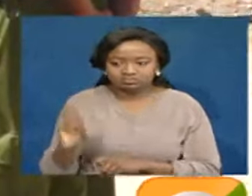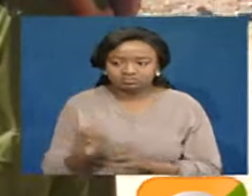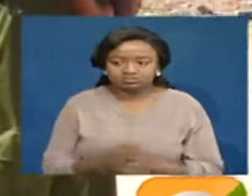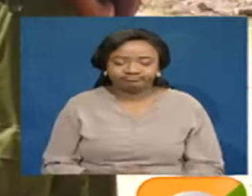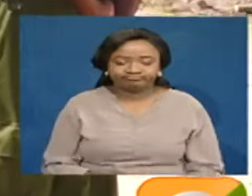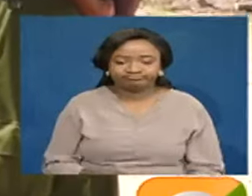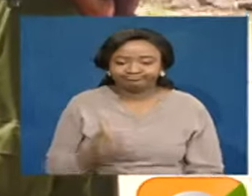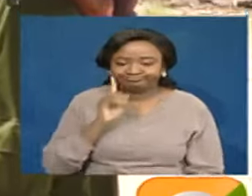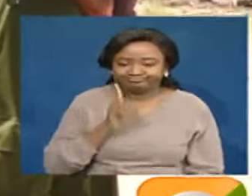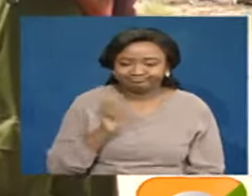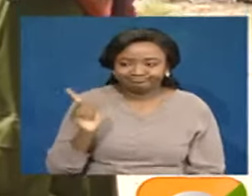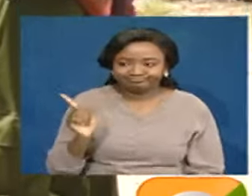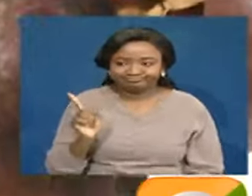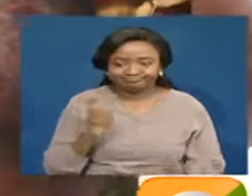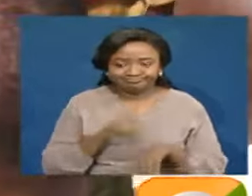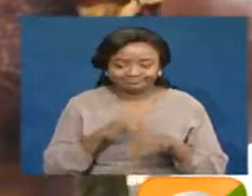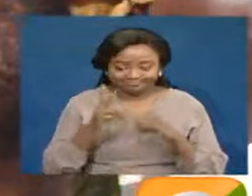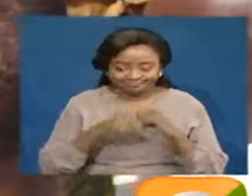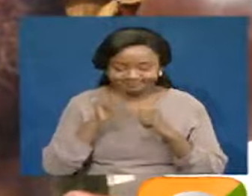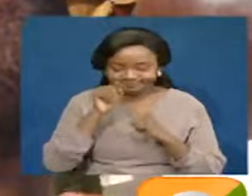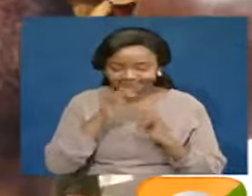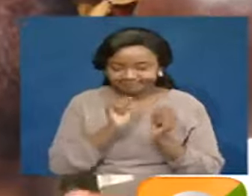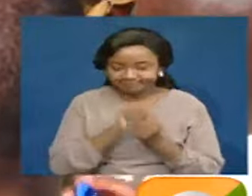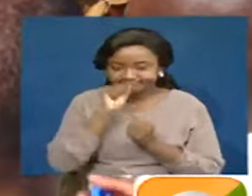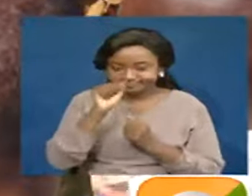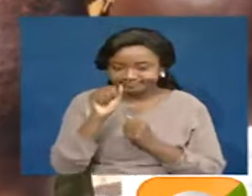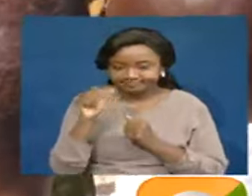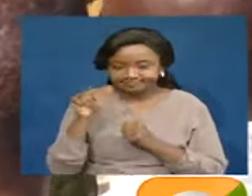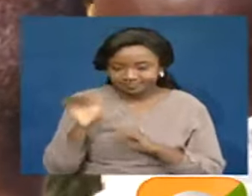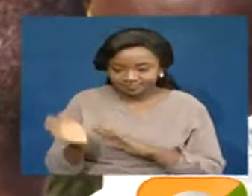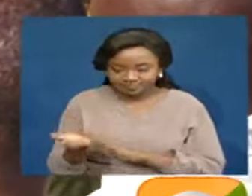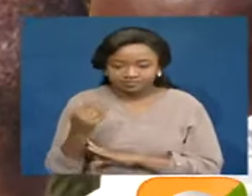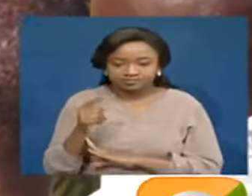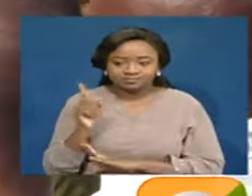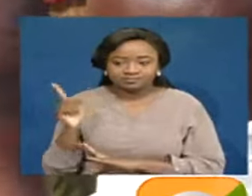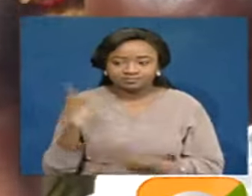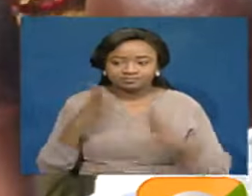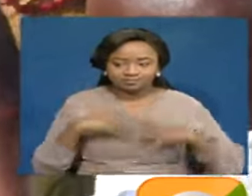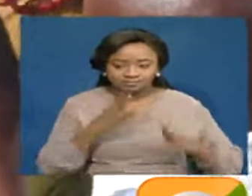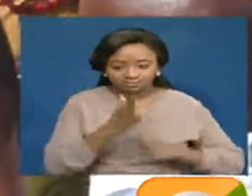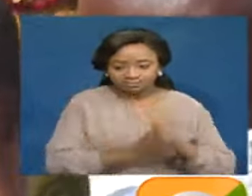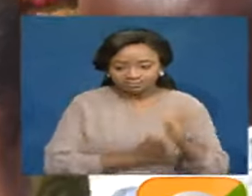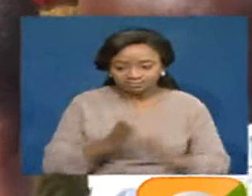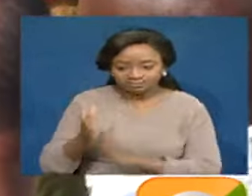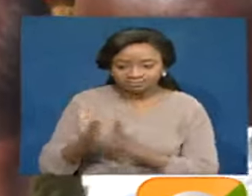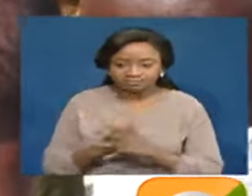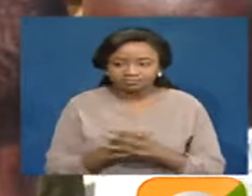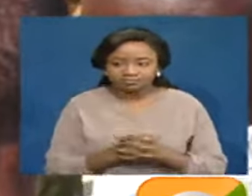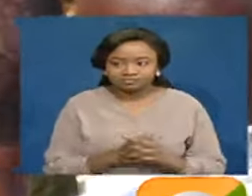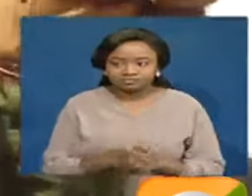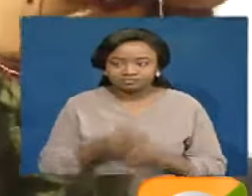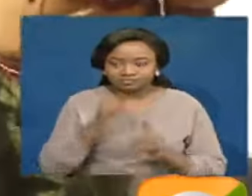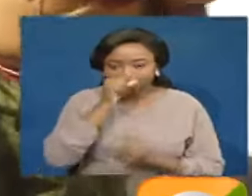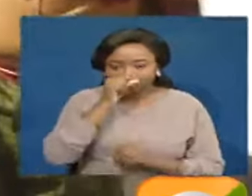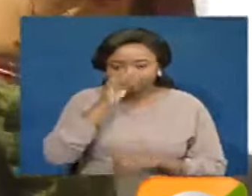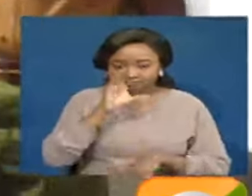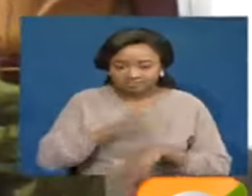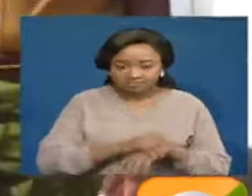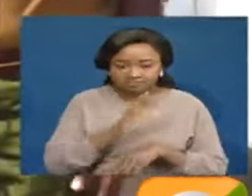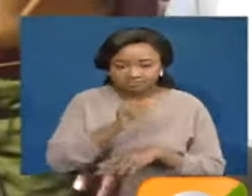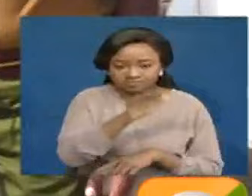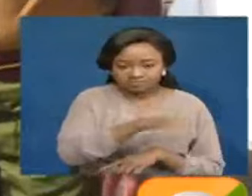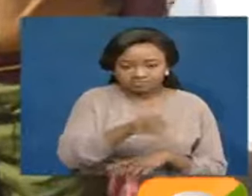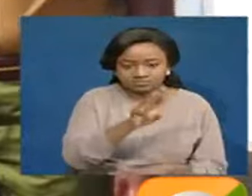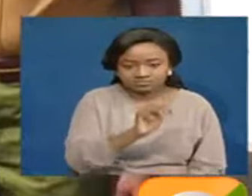Saa moja na dakika 15 watahiniwa walikuwa katika maandalizi ya mtihani wa Kiswahili. Gesi iliyokuwa ikitoka maeneo ya Makande